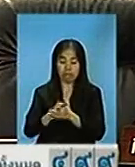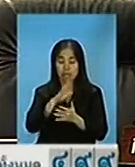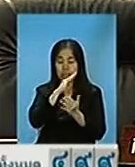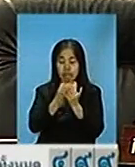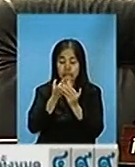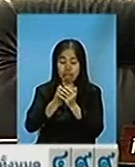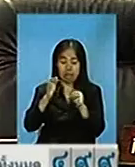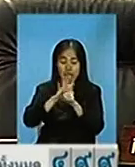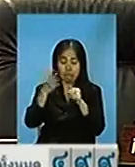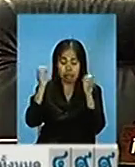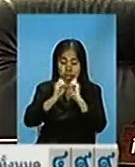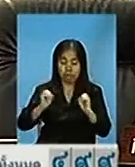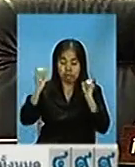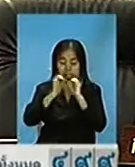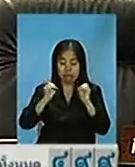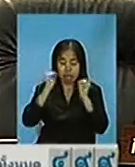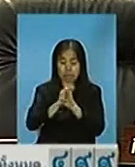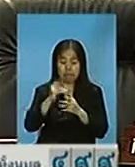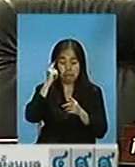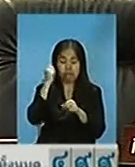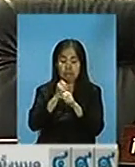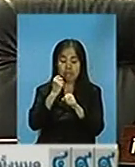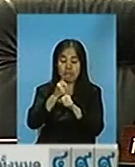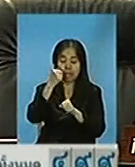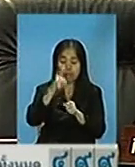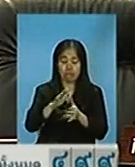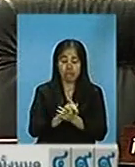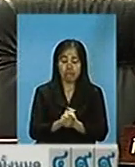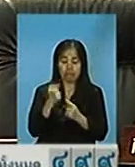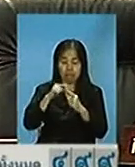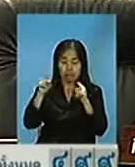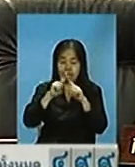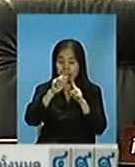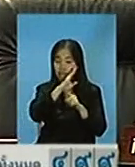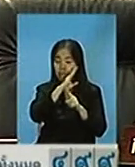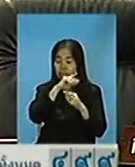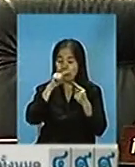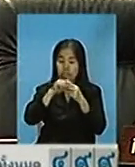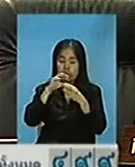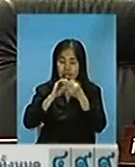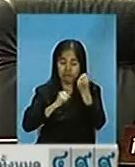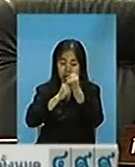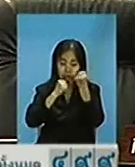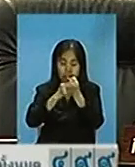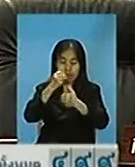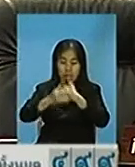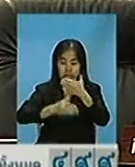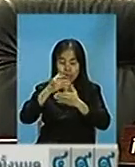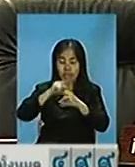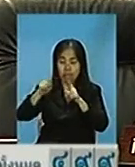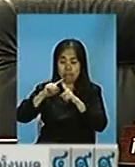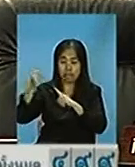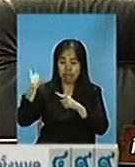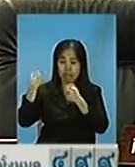านพันล้านหรือหลักสิบล้านขึ้นเนี่ยก็คงไม่สามารถทำได้นะแต่ถ้าภาวะการต่อสู้ทางการตลาดที่มีปัญหาน